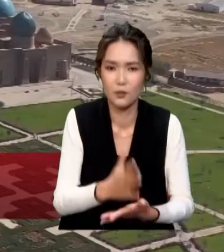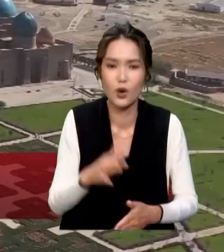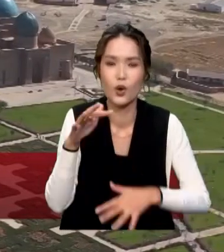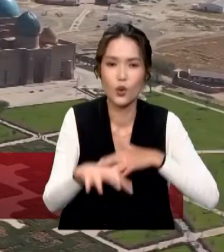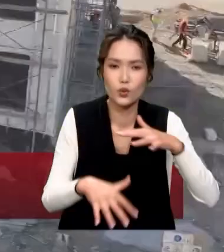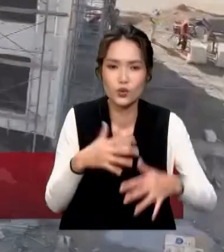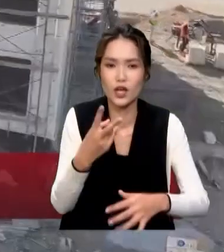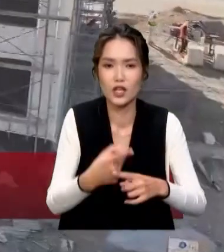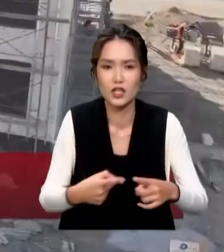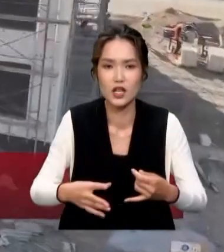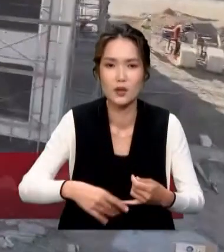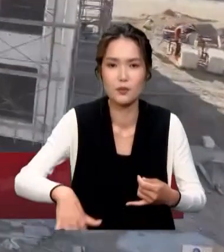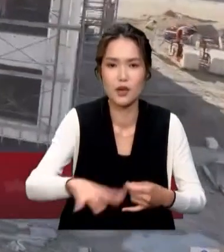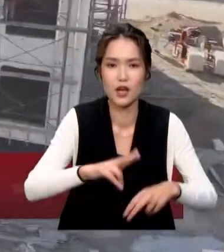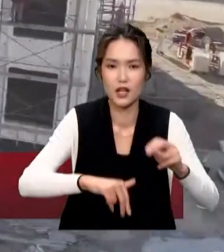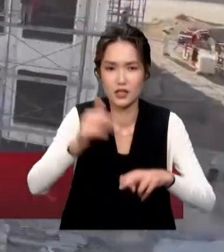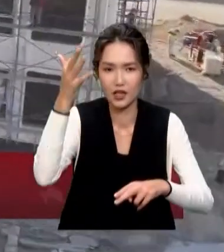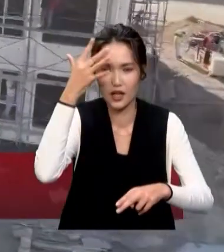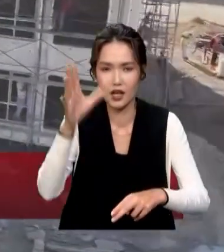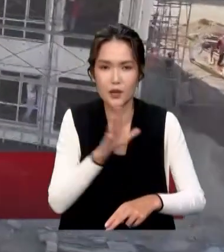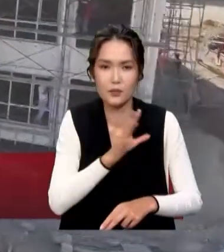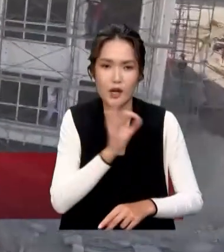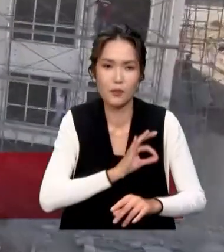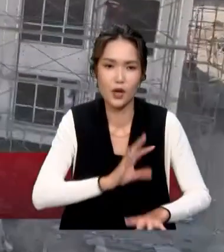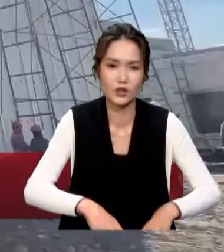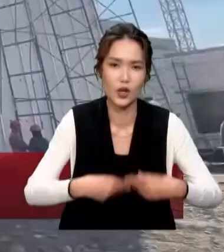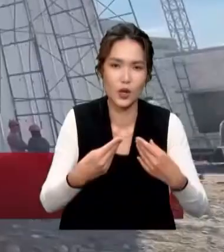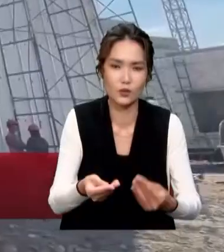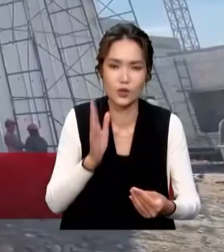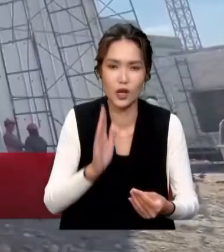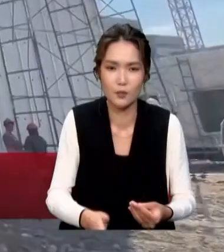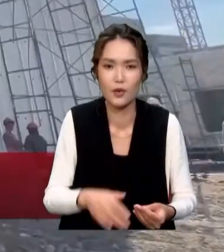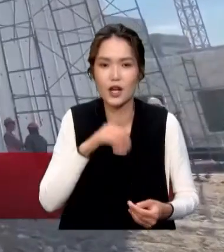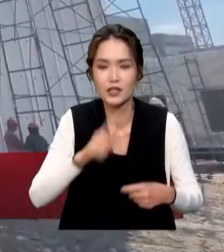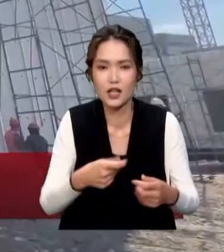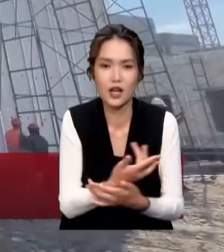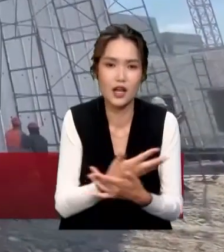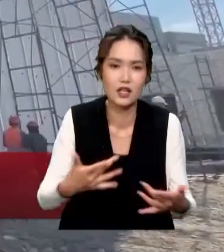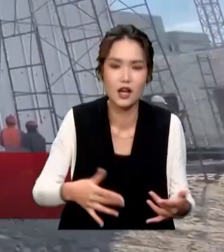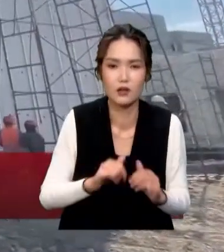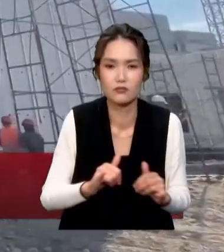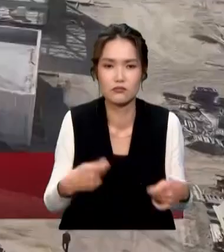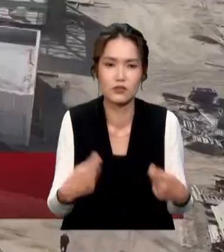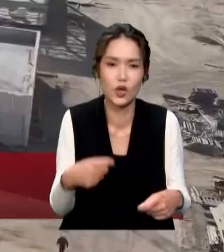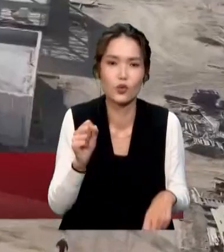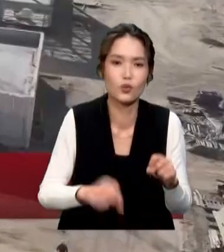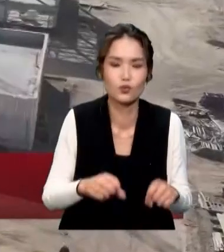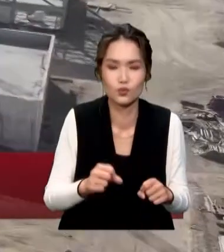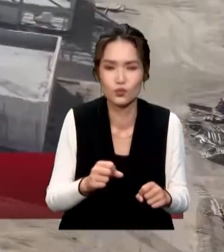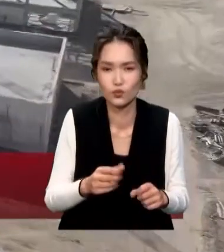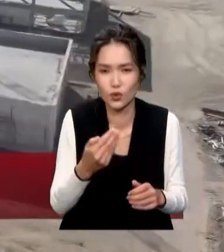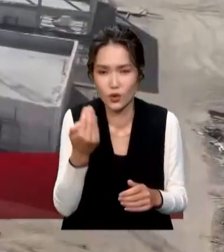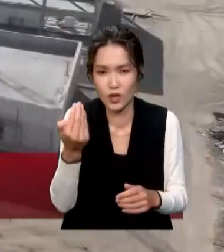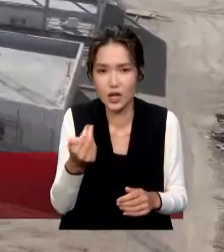кешен 2,5 гектар аумақты алмақ. Ол пайдалануға берілсе, қолөнер шеберлері қалашыққа жайғасып, бұйымын сатуға мүмкіндік алады. Бірақ